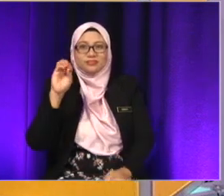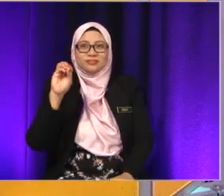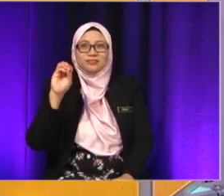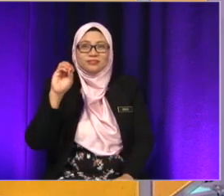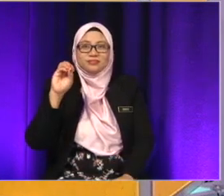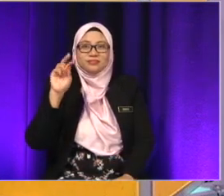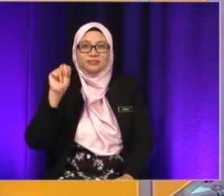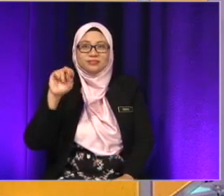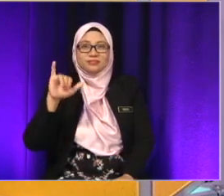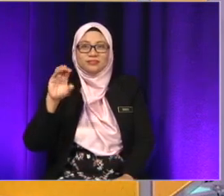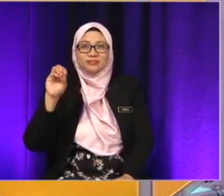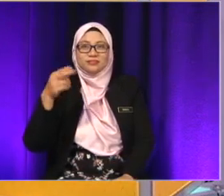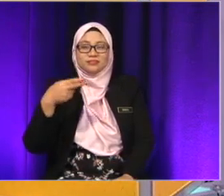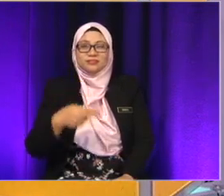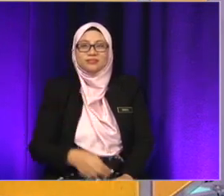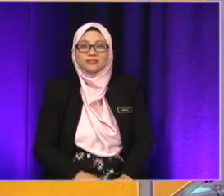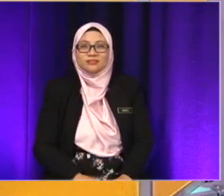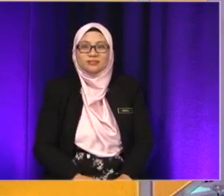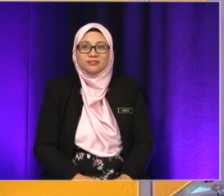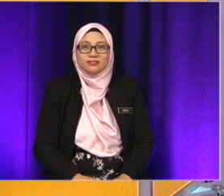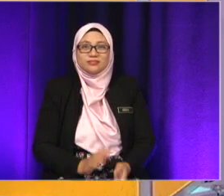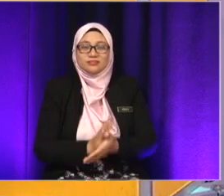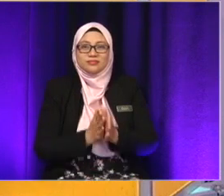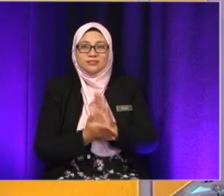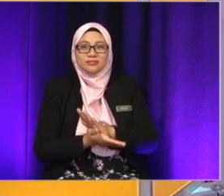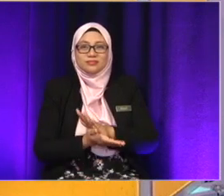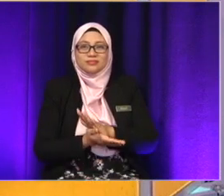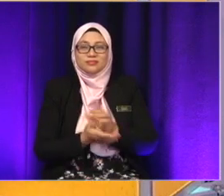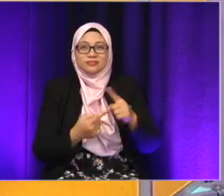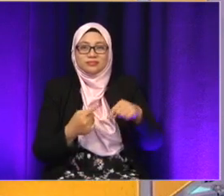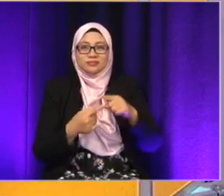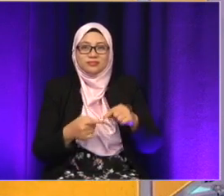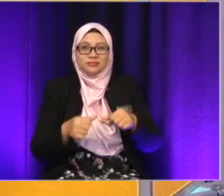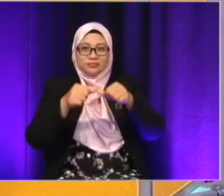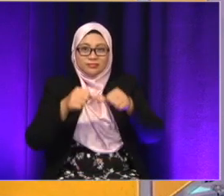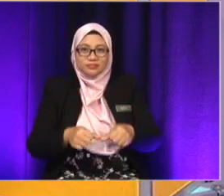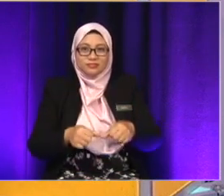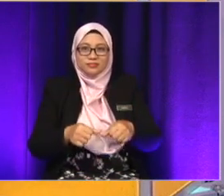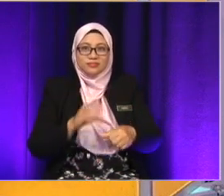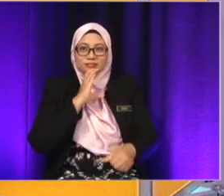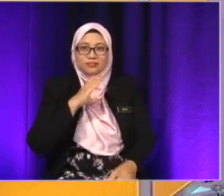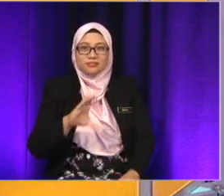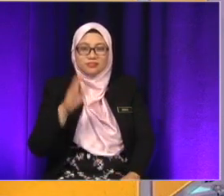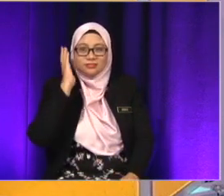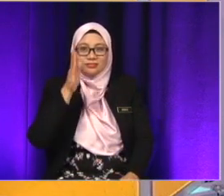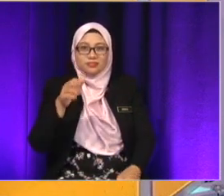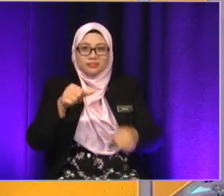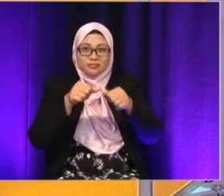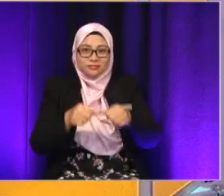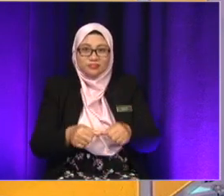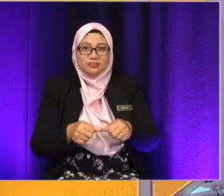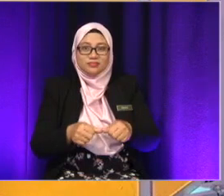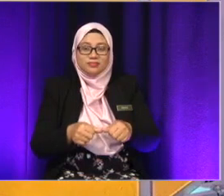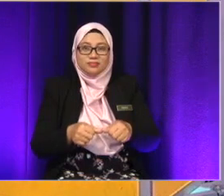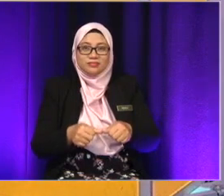Indonesia kepala tonyok. Okey. Okey, jadi bila kita tekan benda ni, cecair ni akan bergerak dalam ni saja. Dia tak akan pergi mana-mana. Tak akan ke